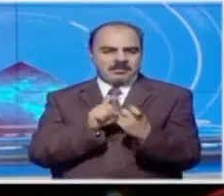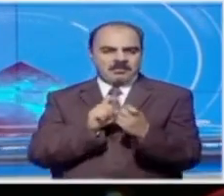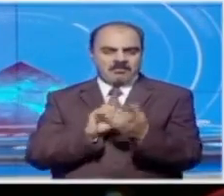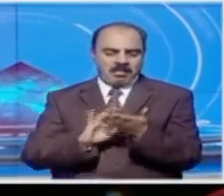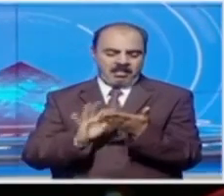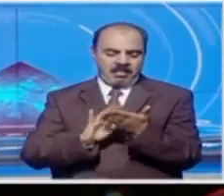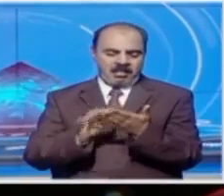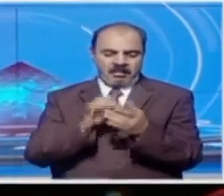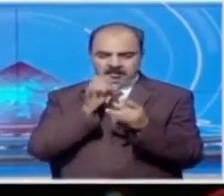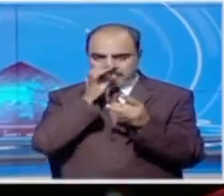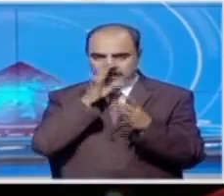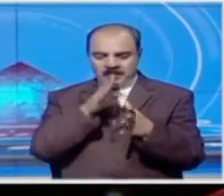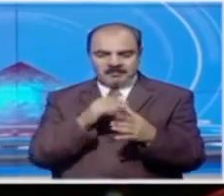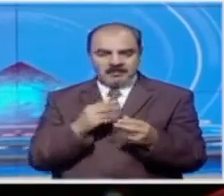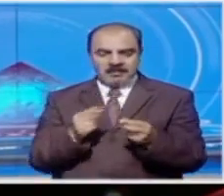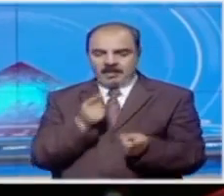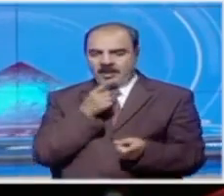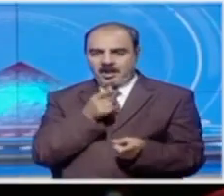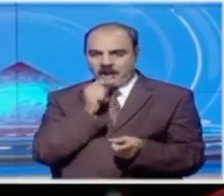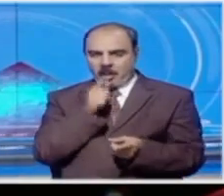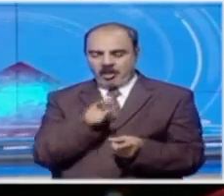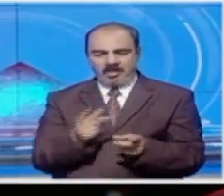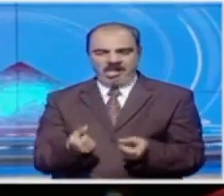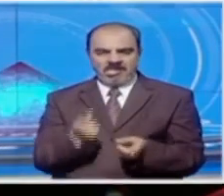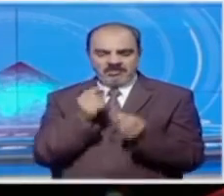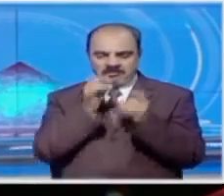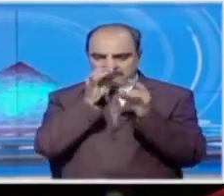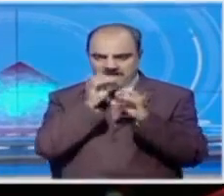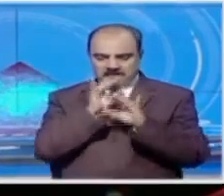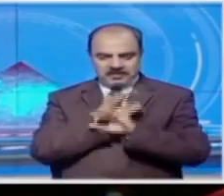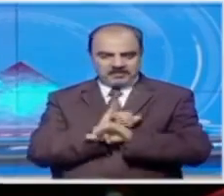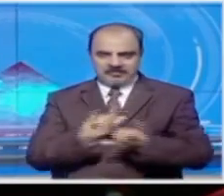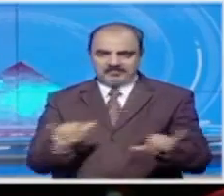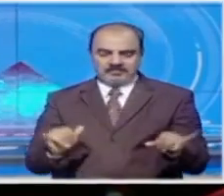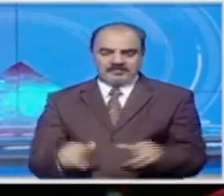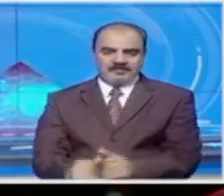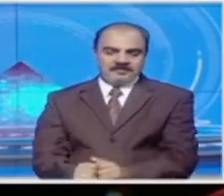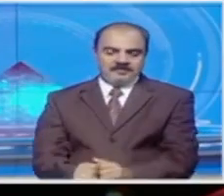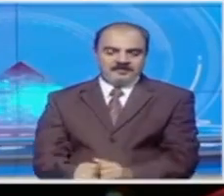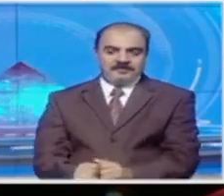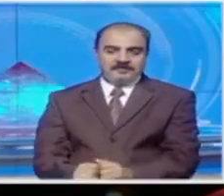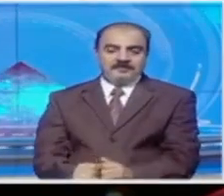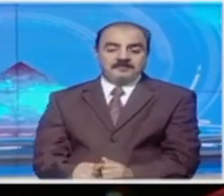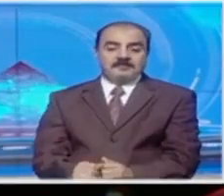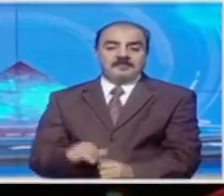واقع أرهقته فتنة لغة مواقع التواصل الاجتماعي.